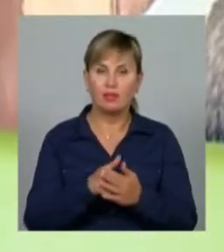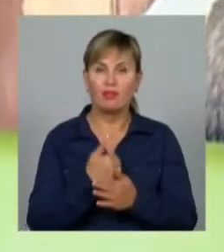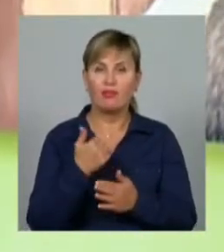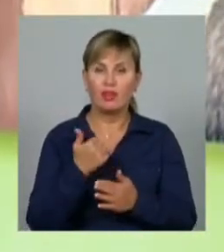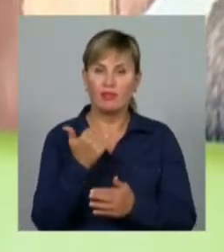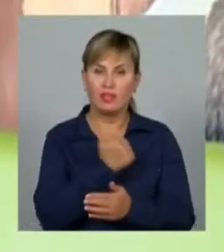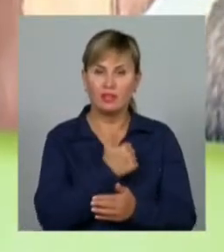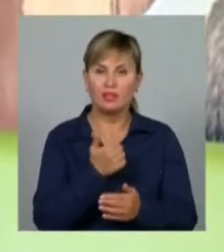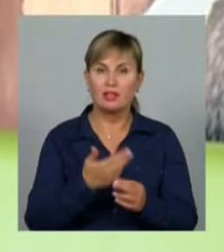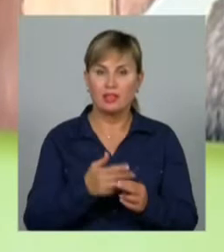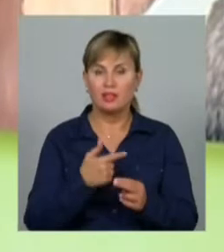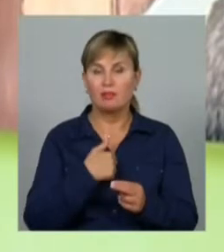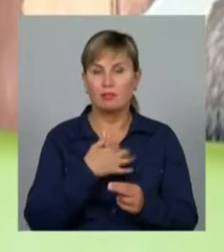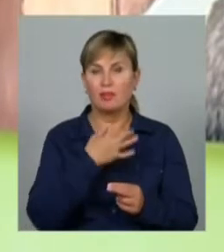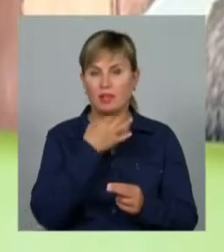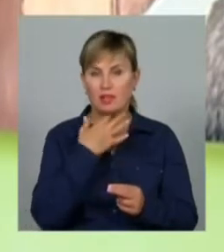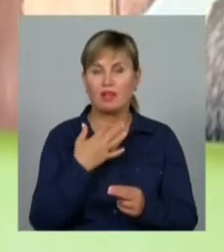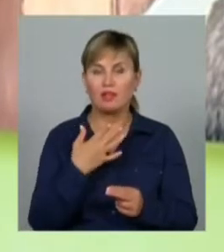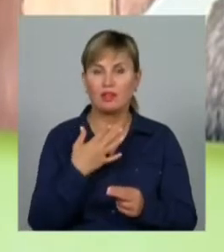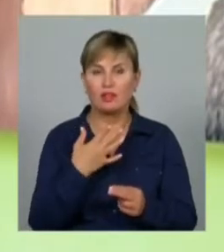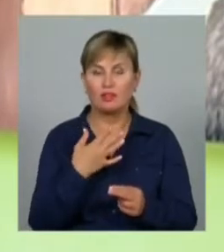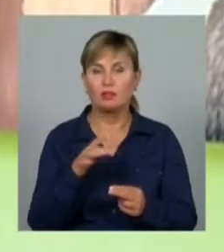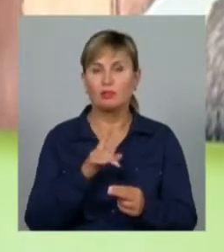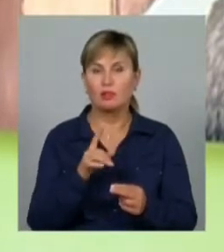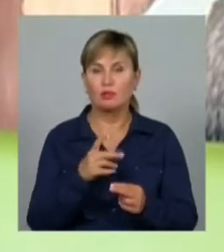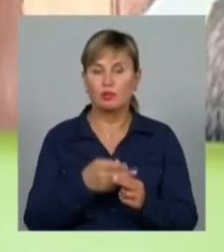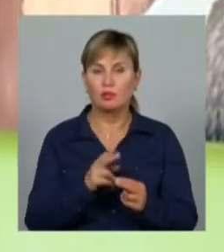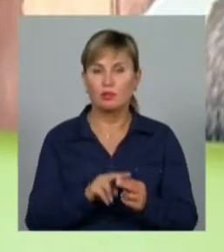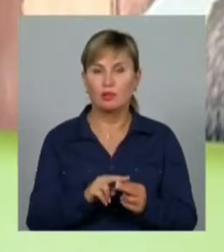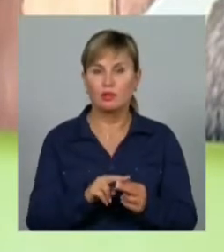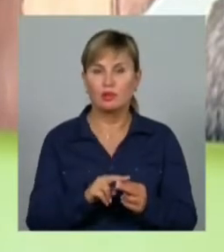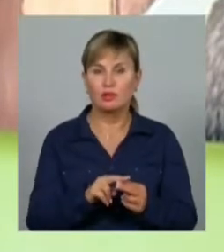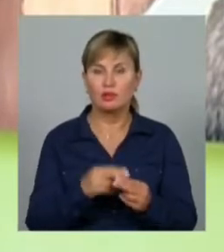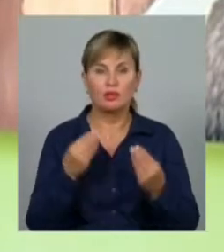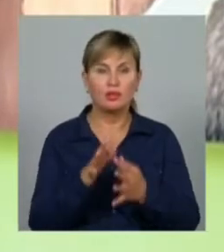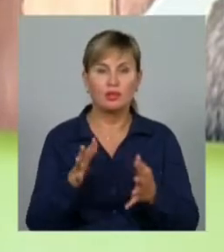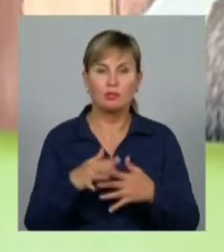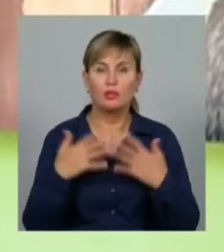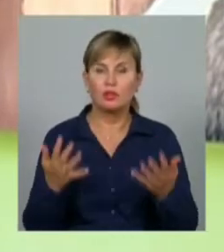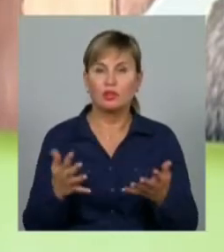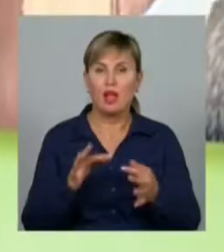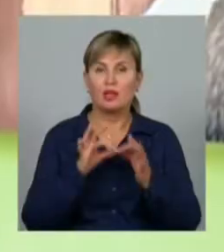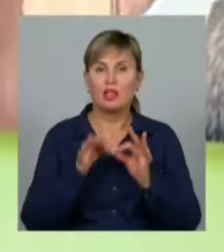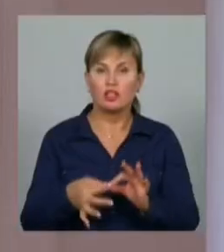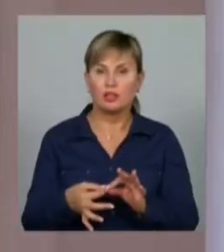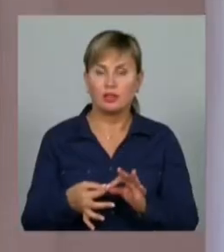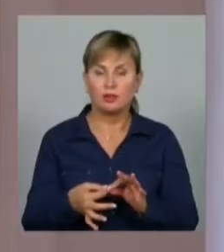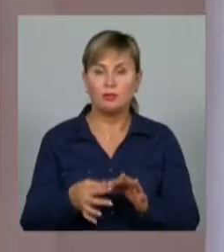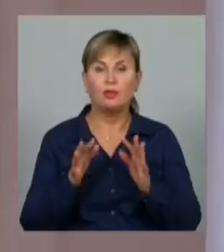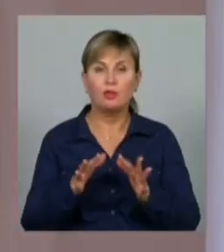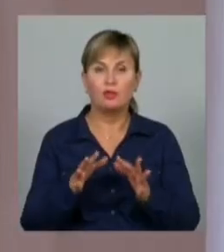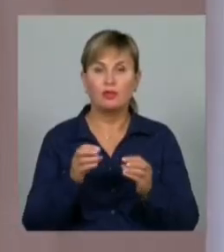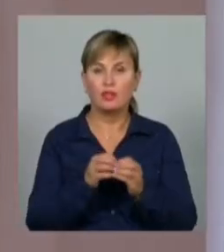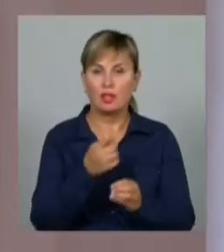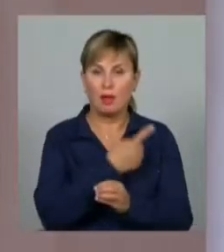этом не внушает большое доверие потому что она не дает больших осложнений только в 10